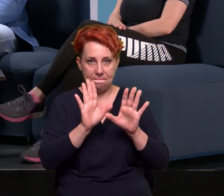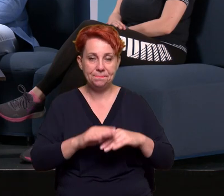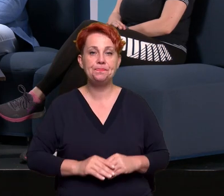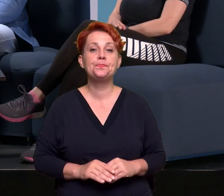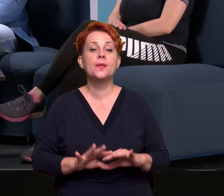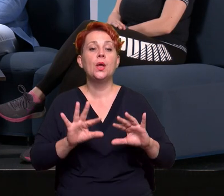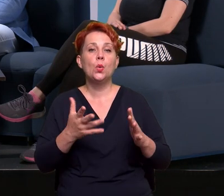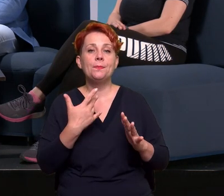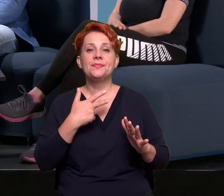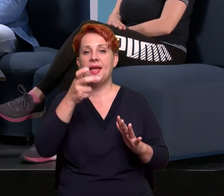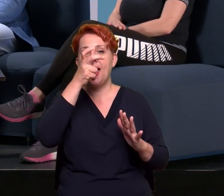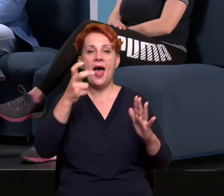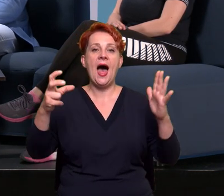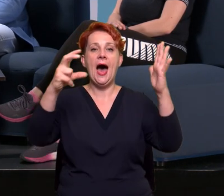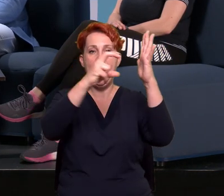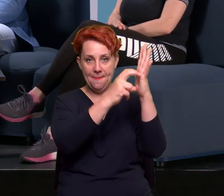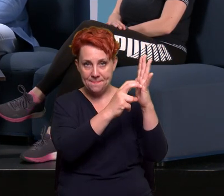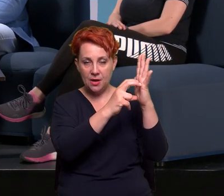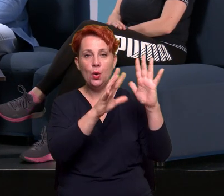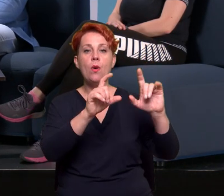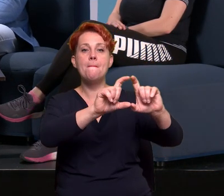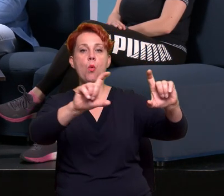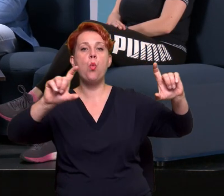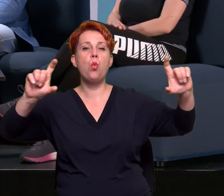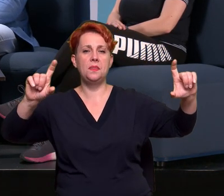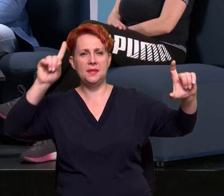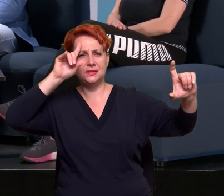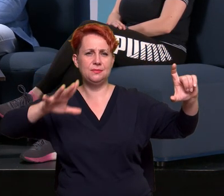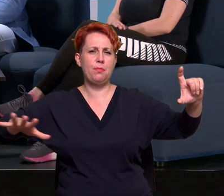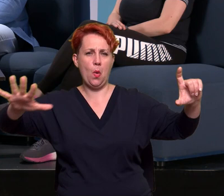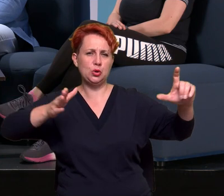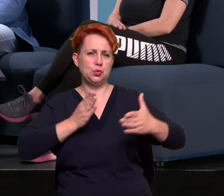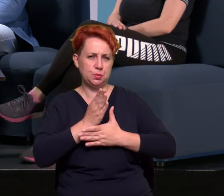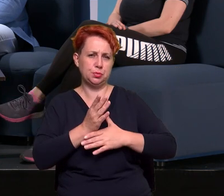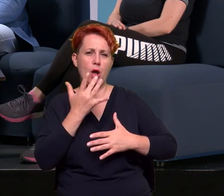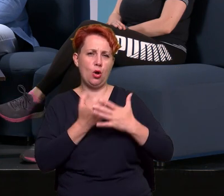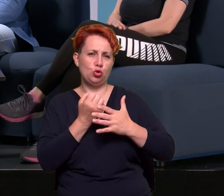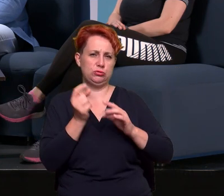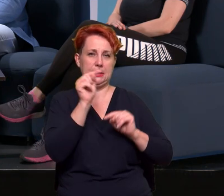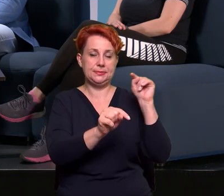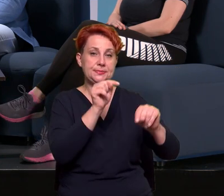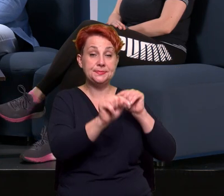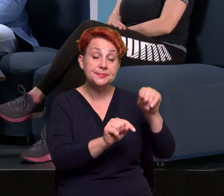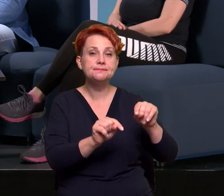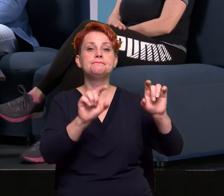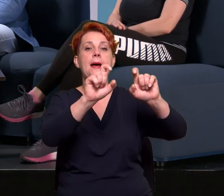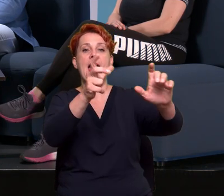Jest taki herb na jednym z budynków użyteczności publicznej, który